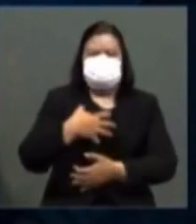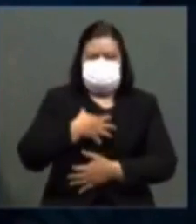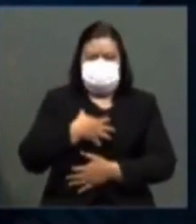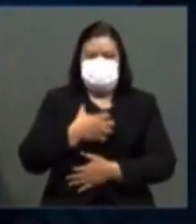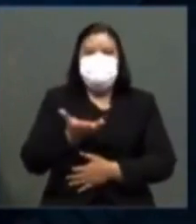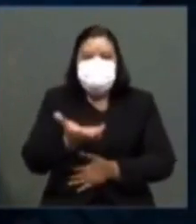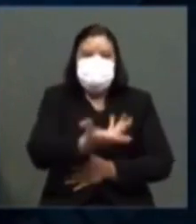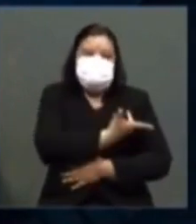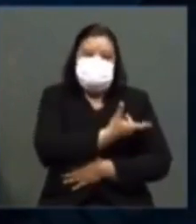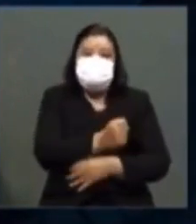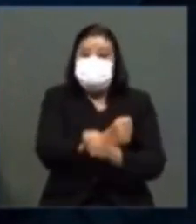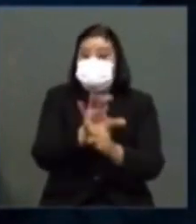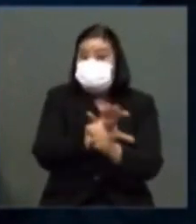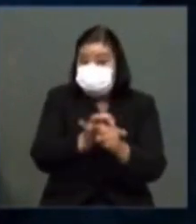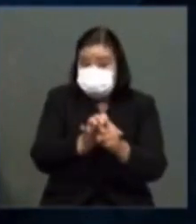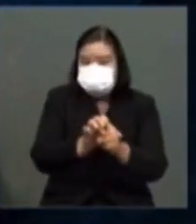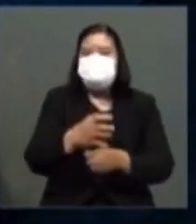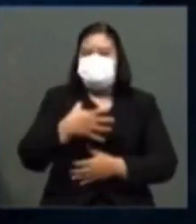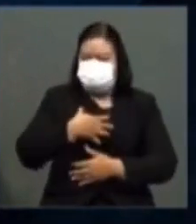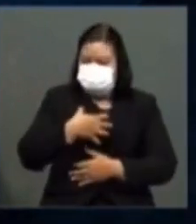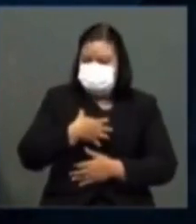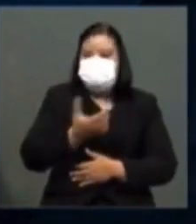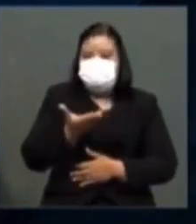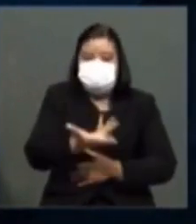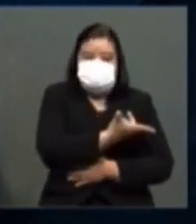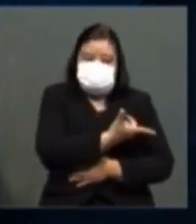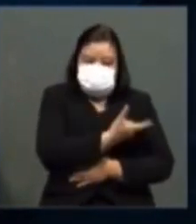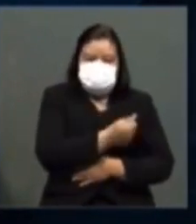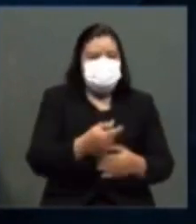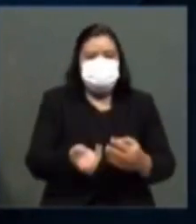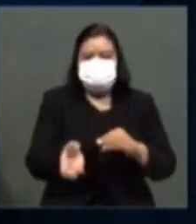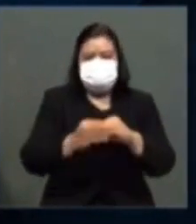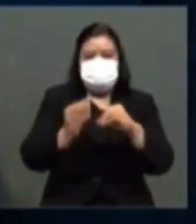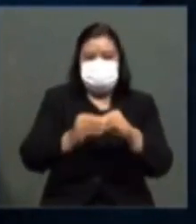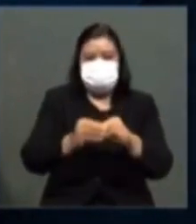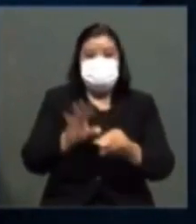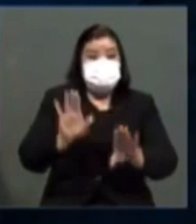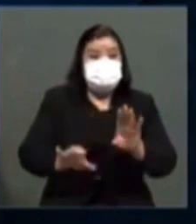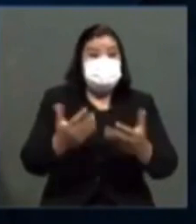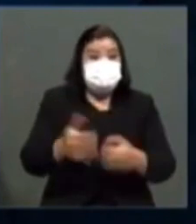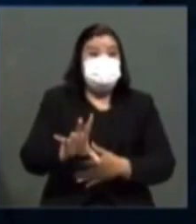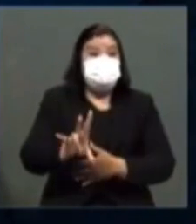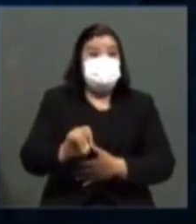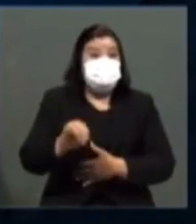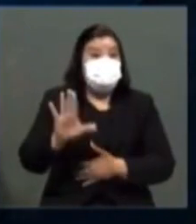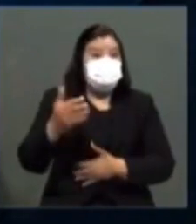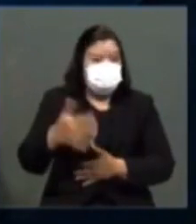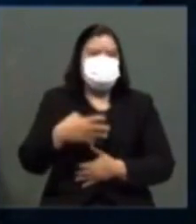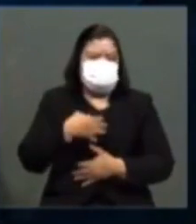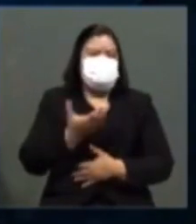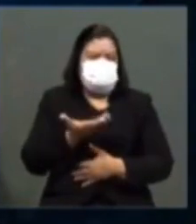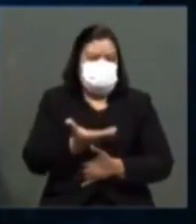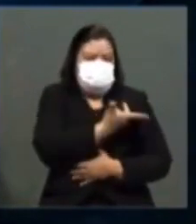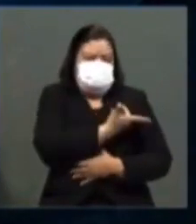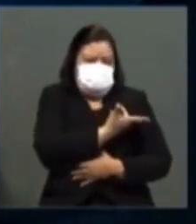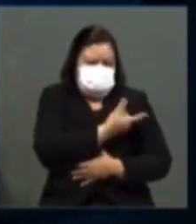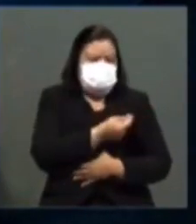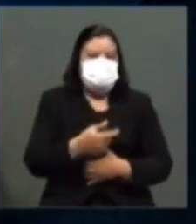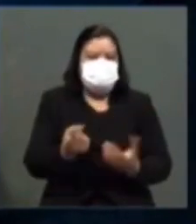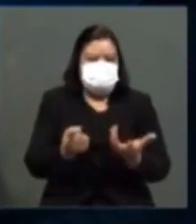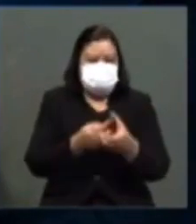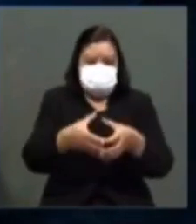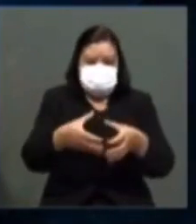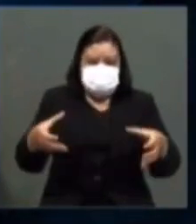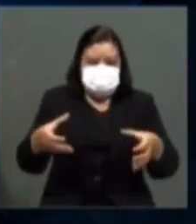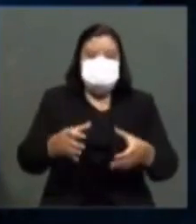คซีนได้รับวัคซีนก็ขอให้ยังดำเนินการต่อไปแม้ว่าจะเกิน 70% ไปแล้วนะคะจากนั้นเมื่อมีกลุ่ม